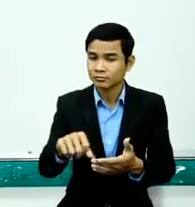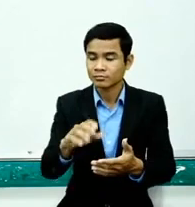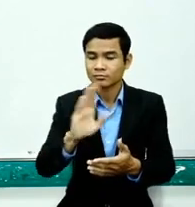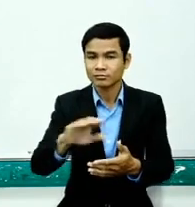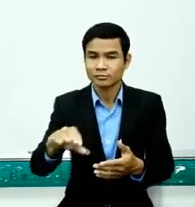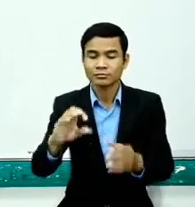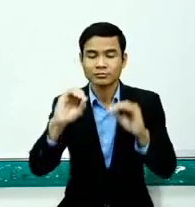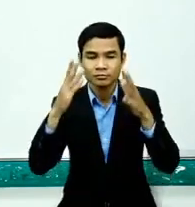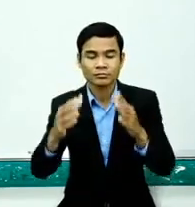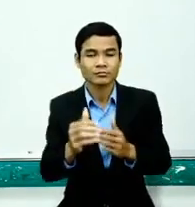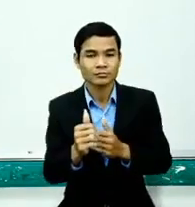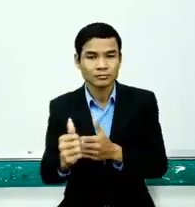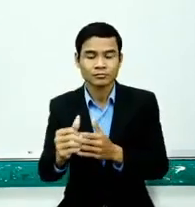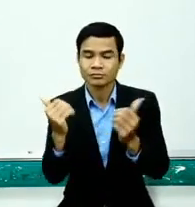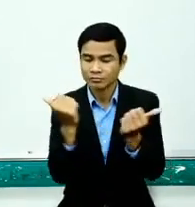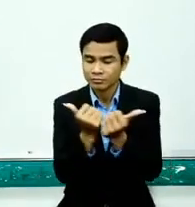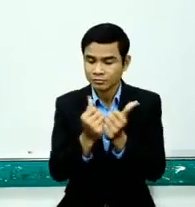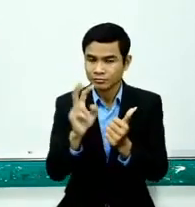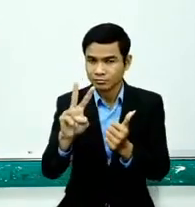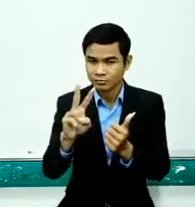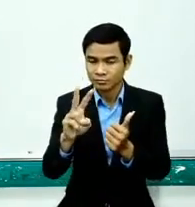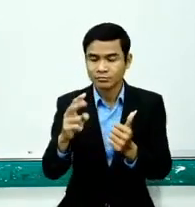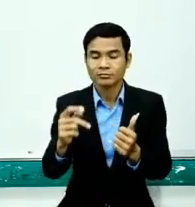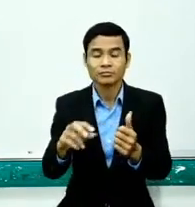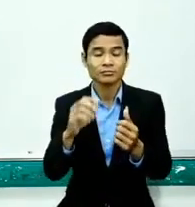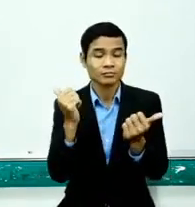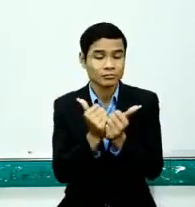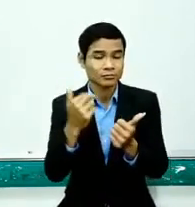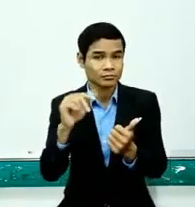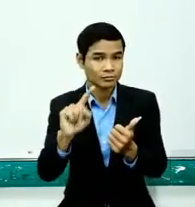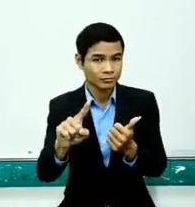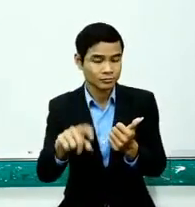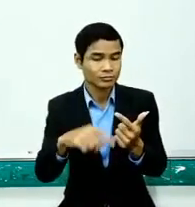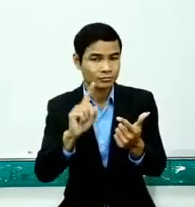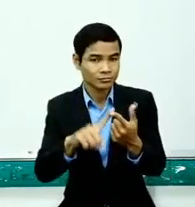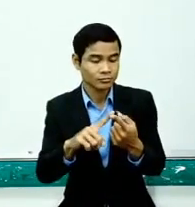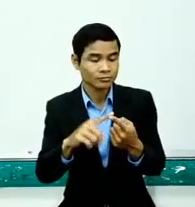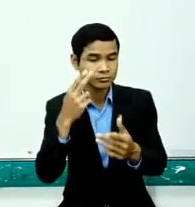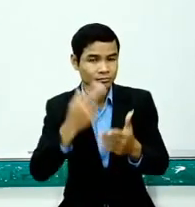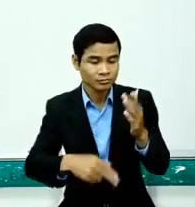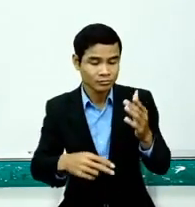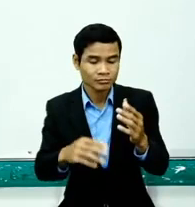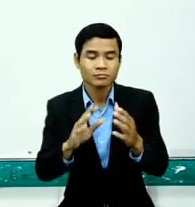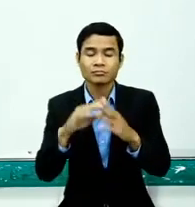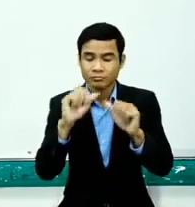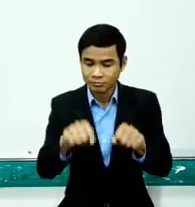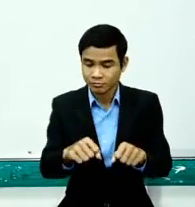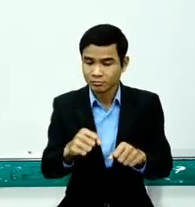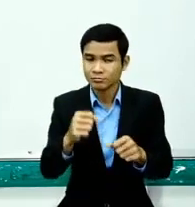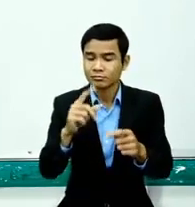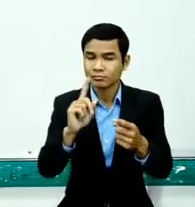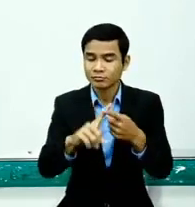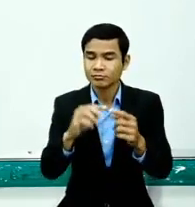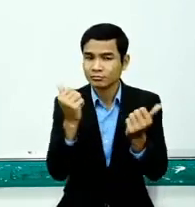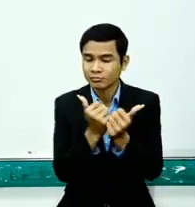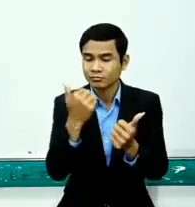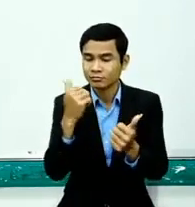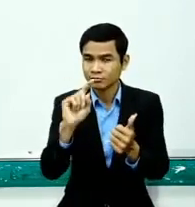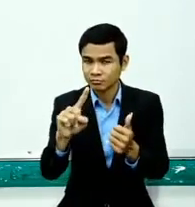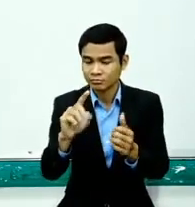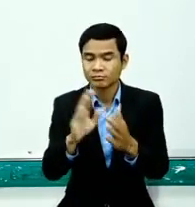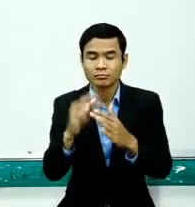អ្នកគ្រូនាំកូនកូនទៅលេងល្បែងចំនួន2ណោះល្បែងទី1មានឈ្មោះថាអ្វីដែរកូនចាល្បែងទី1មានឈ្មោះថា